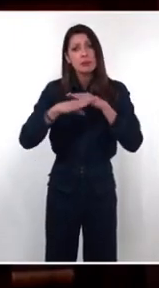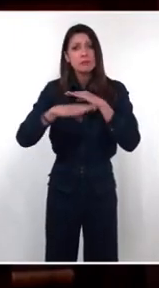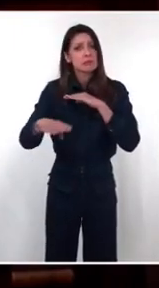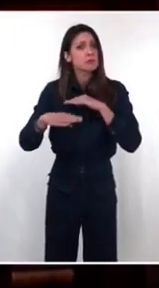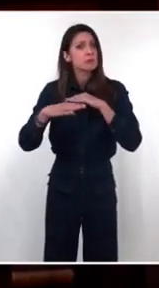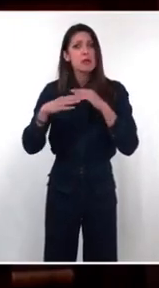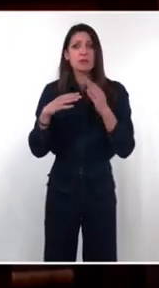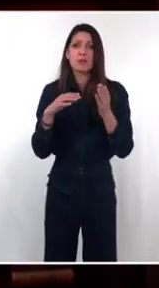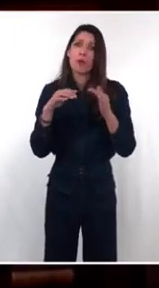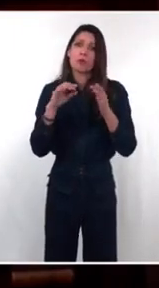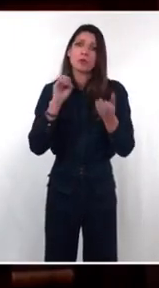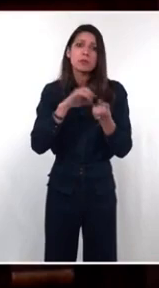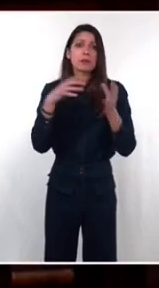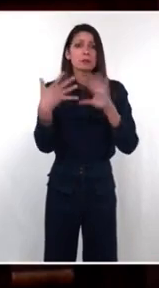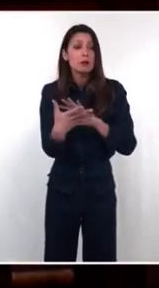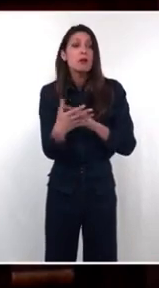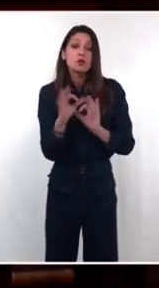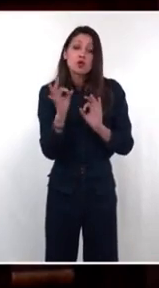contre ce projet.